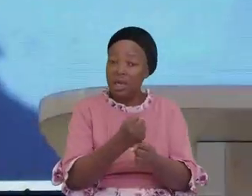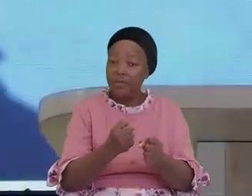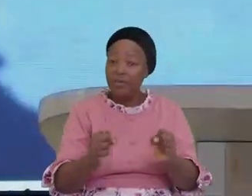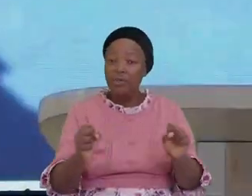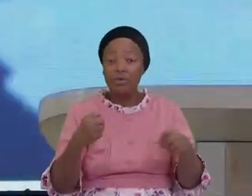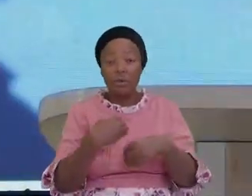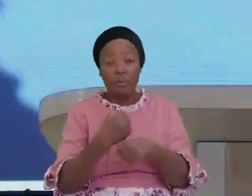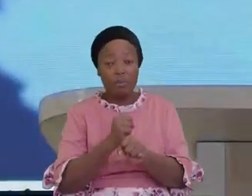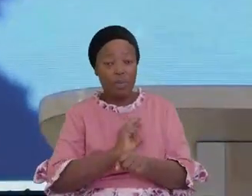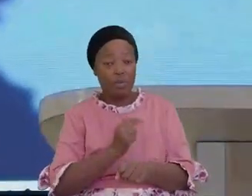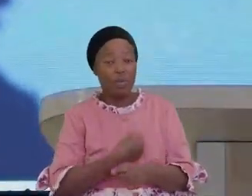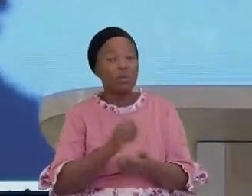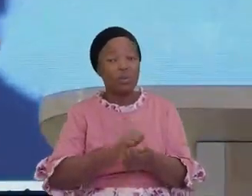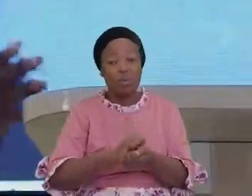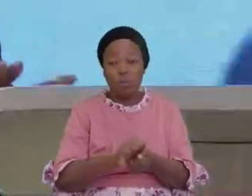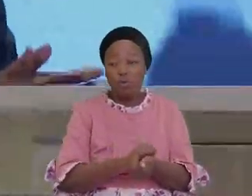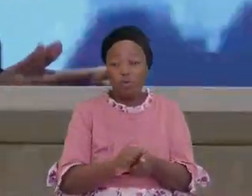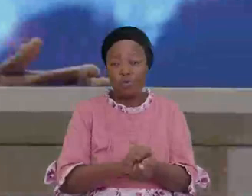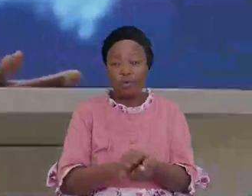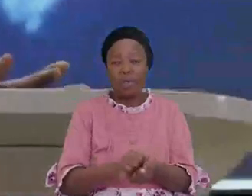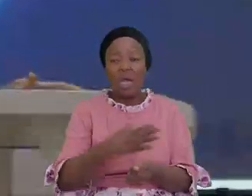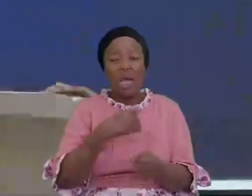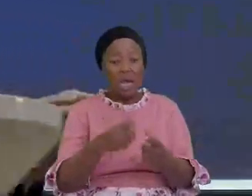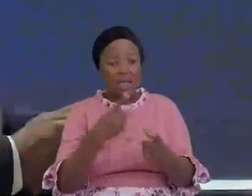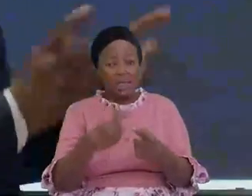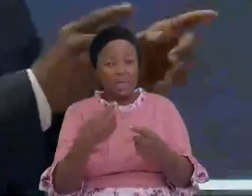Le salut nous lave.